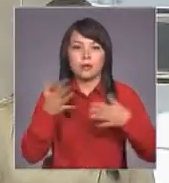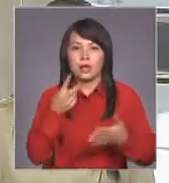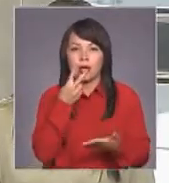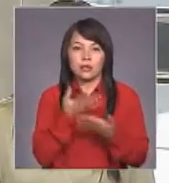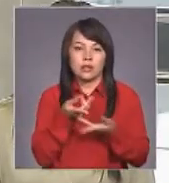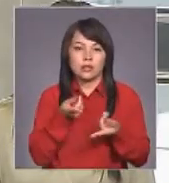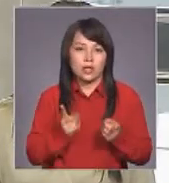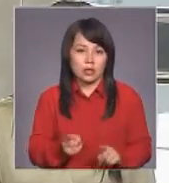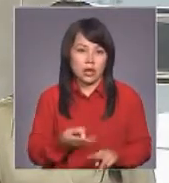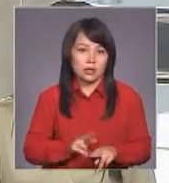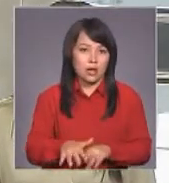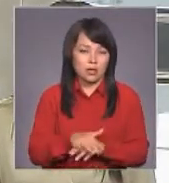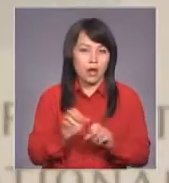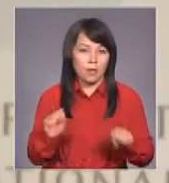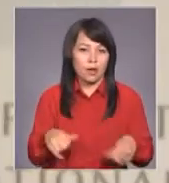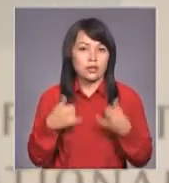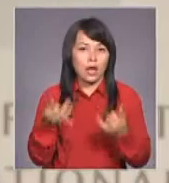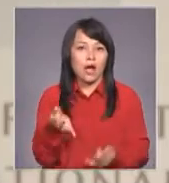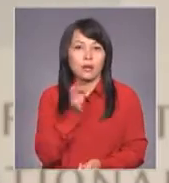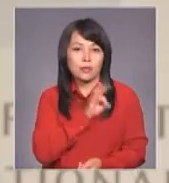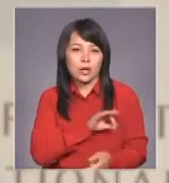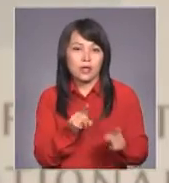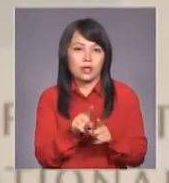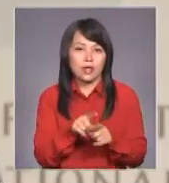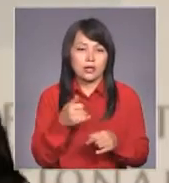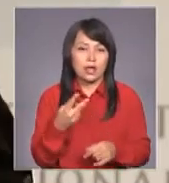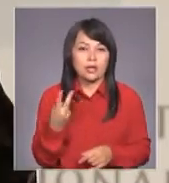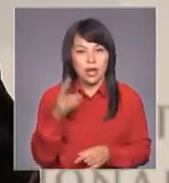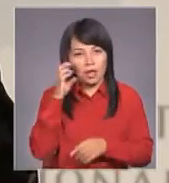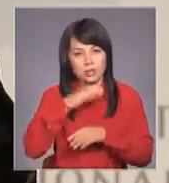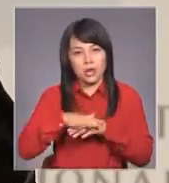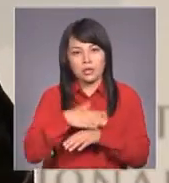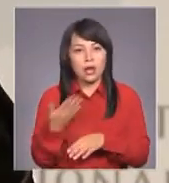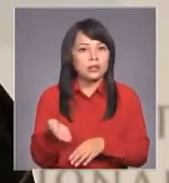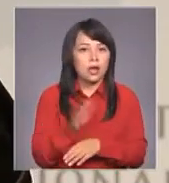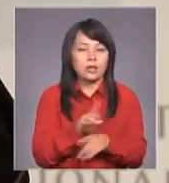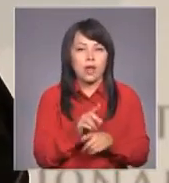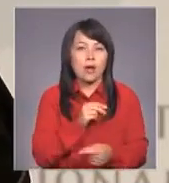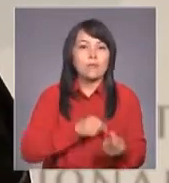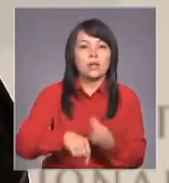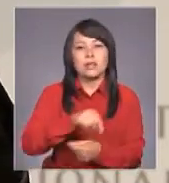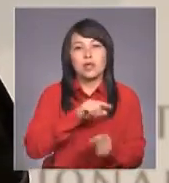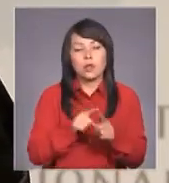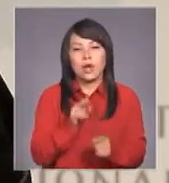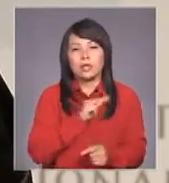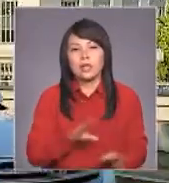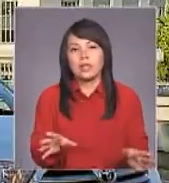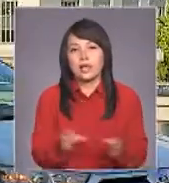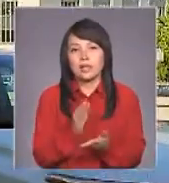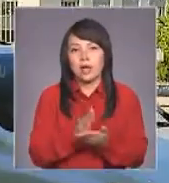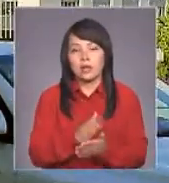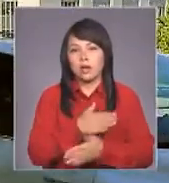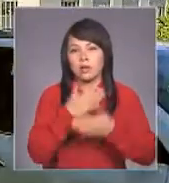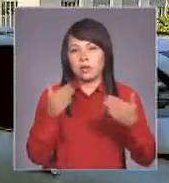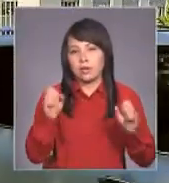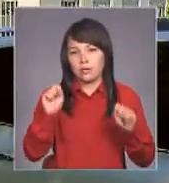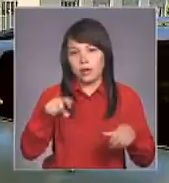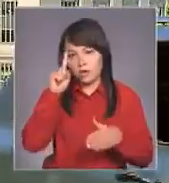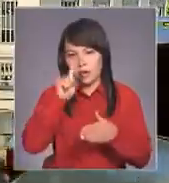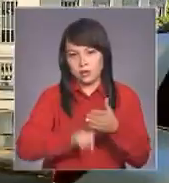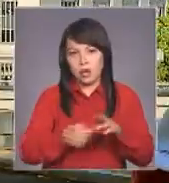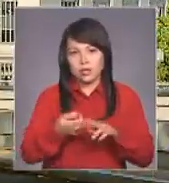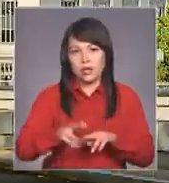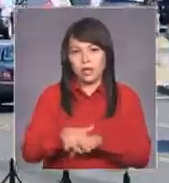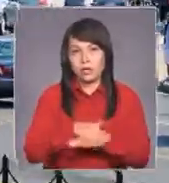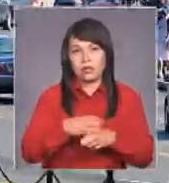есептейміз. Енді осы мүмкіндіктерді пайдалана отырып, екі елдің бизнес серіктестігіне жақсы орта қалыптастыра білуіміз қажет. Халықаралық құзырлы ұйымның